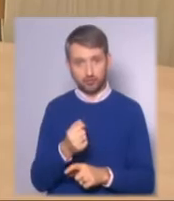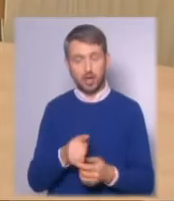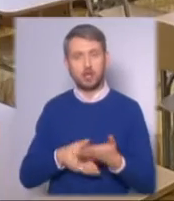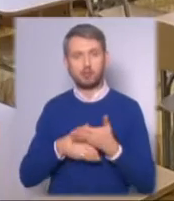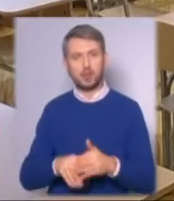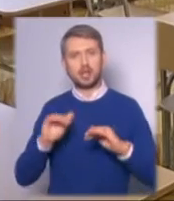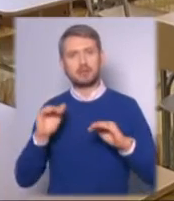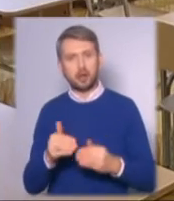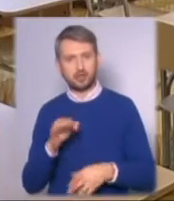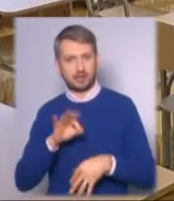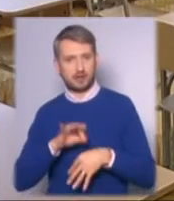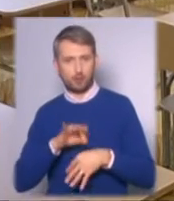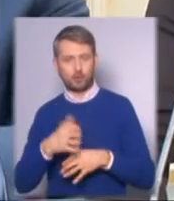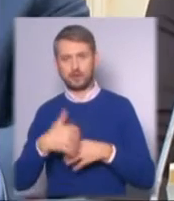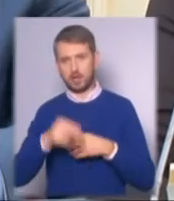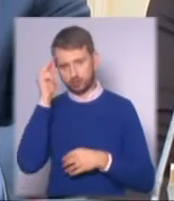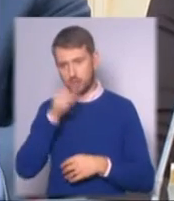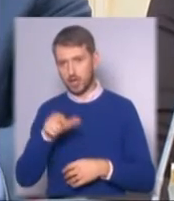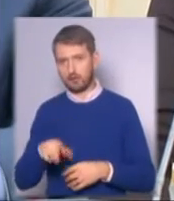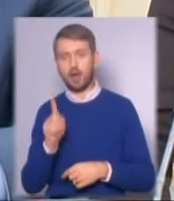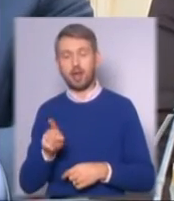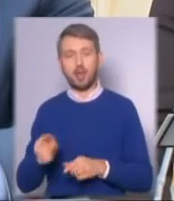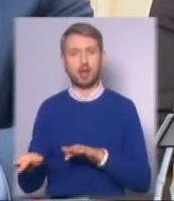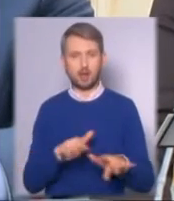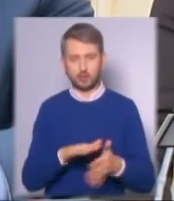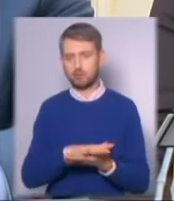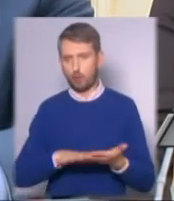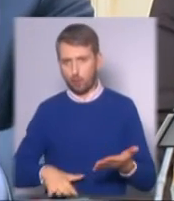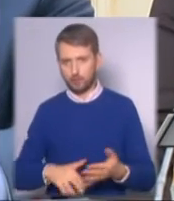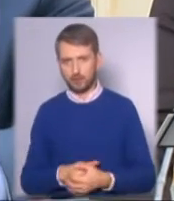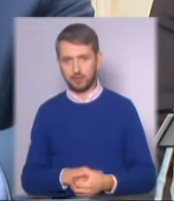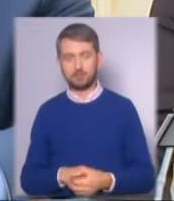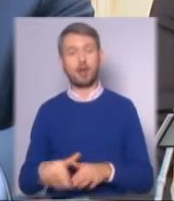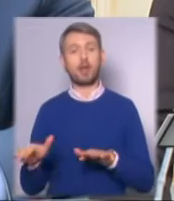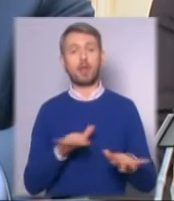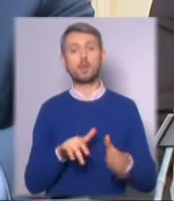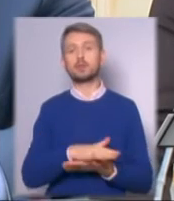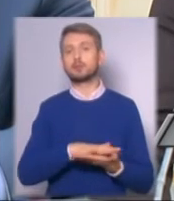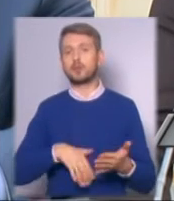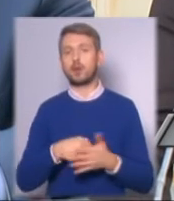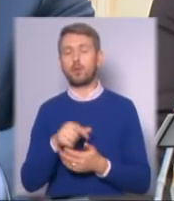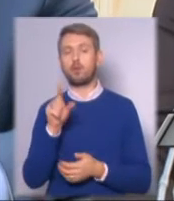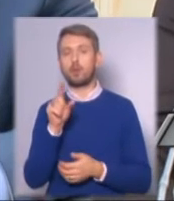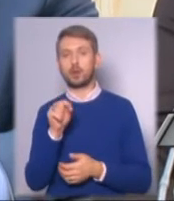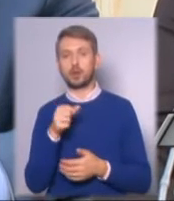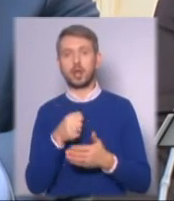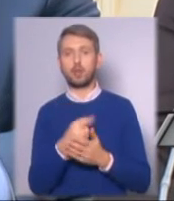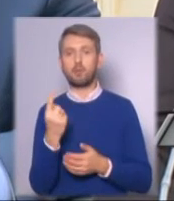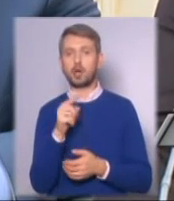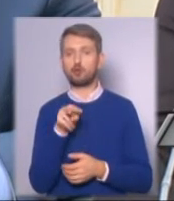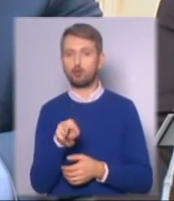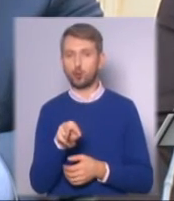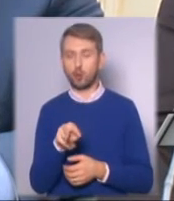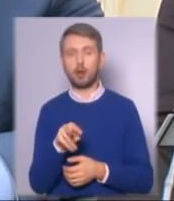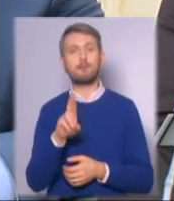канікули все ж продовжать. Запобіжні заходи подовжені до понеділка. до 1 лютого, але в п'ятницю